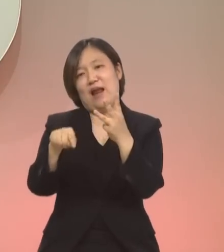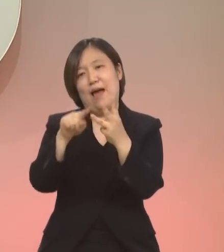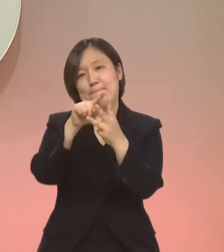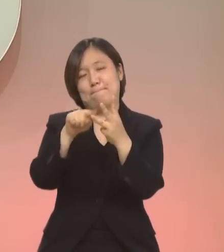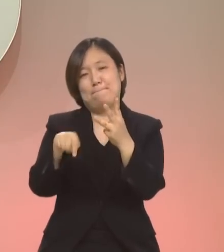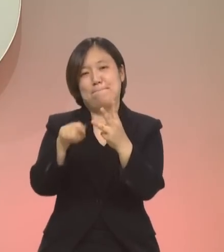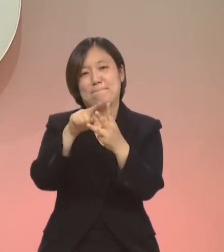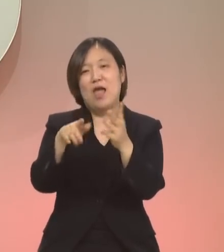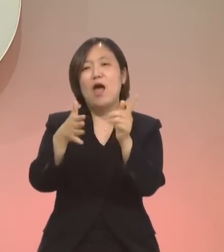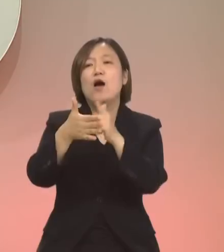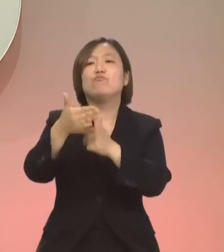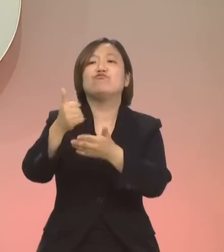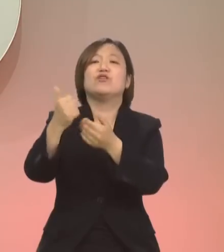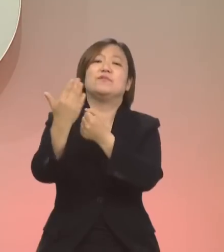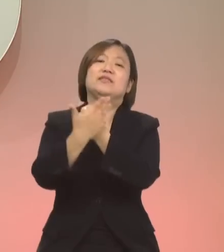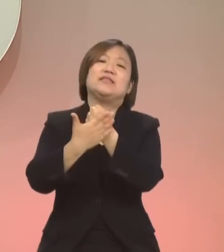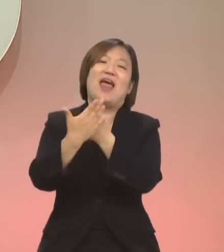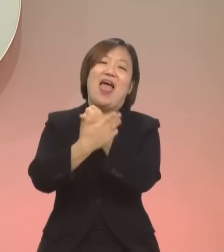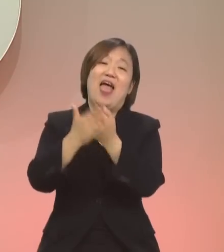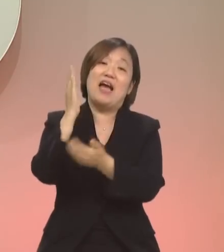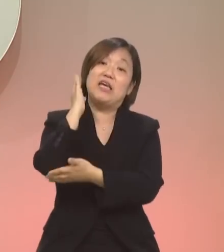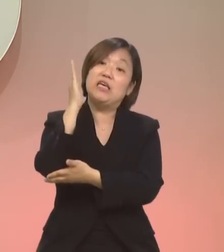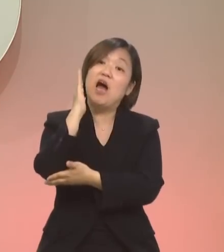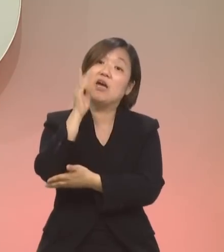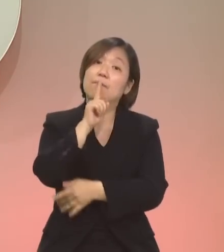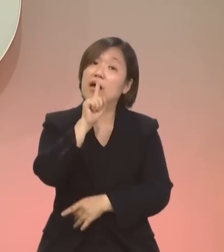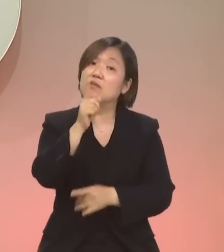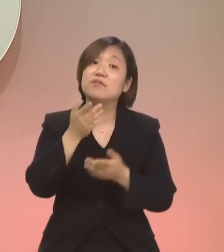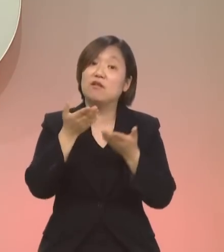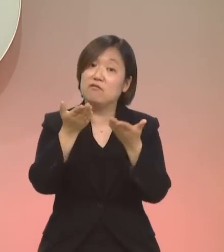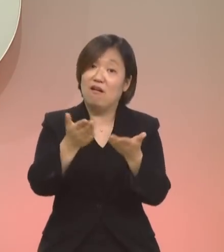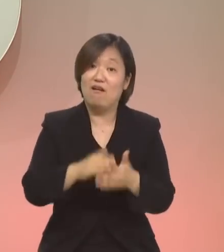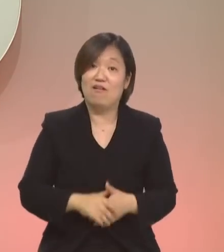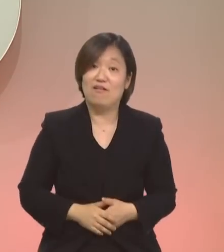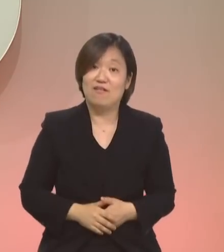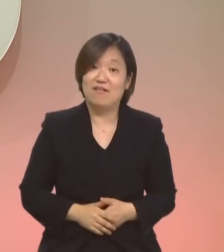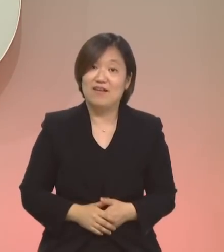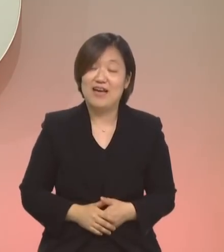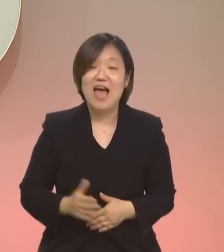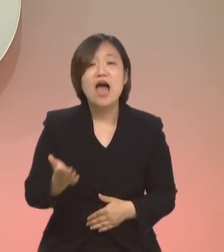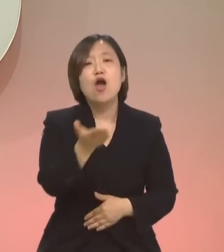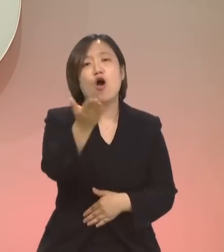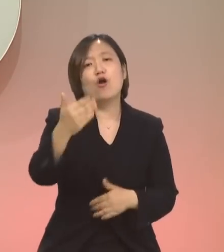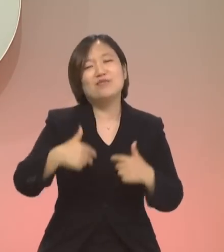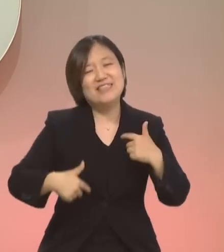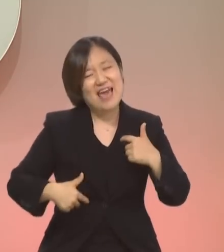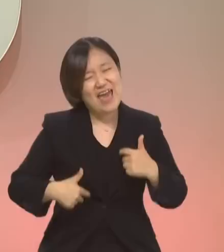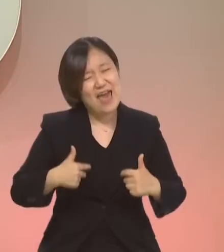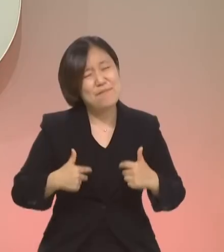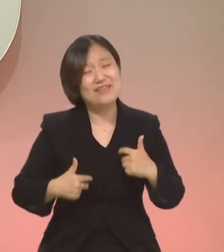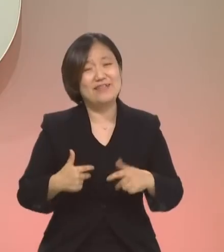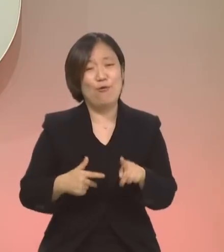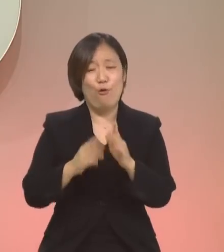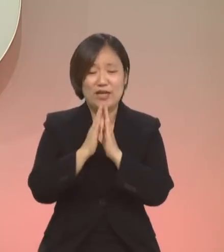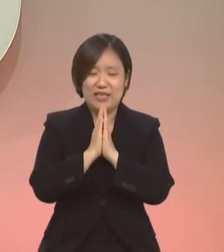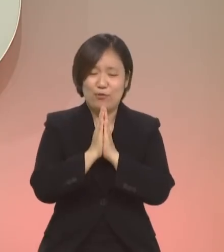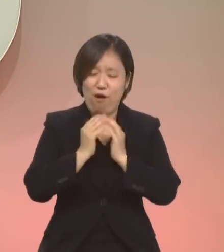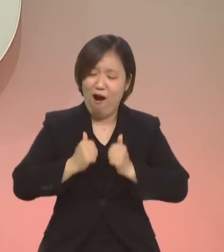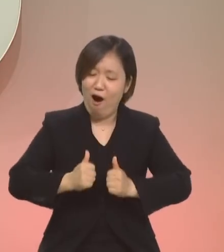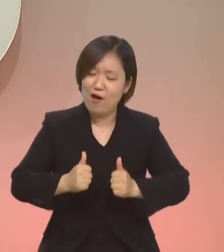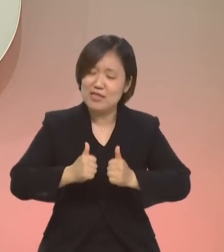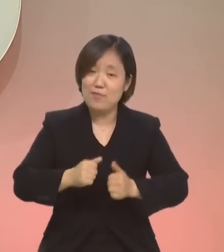이야기를 들려 드렸습니다 여러분들 재밌으라고 여러분들의 기도 열심히 하시고 선업을